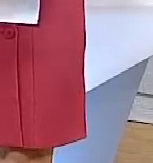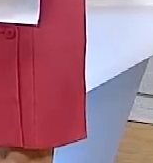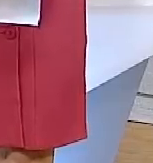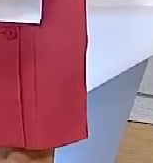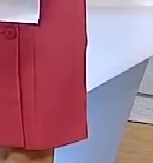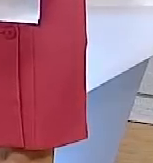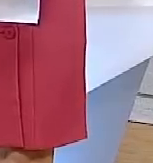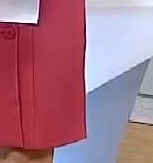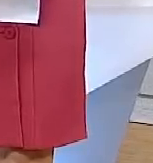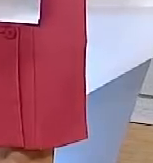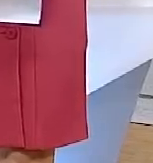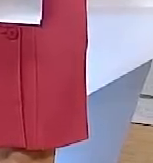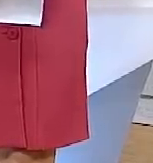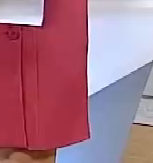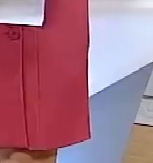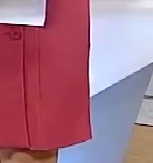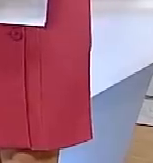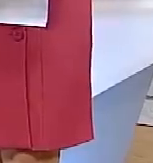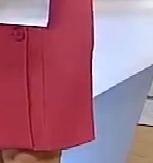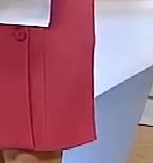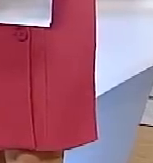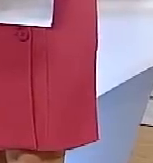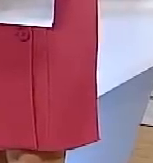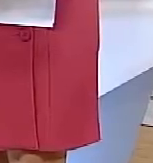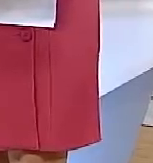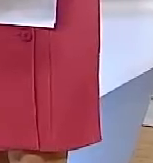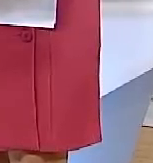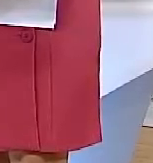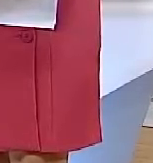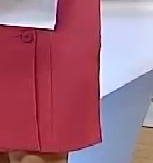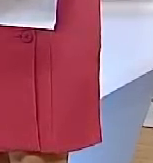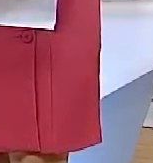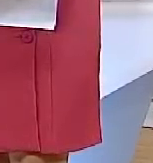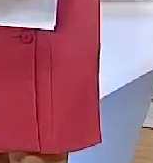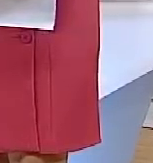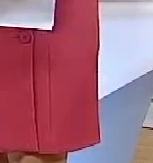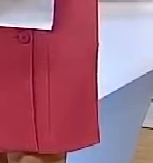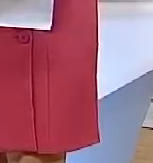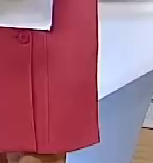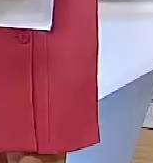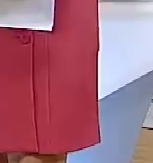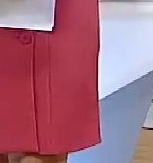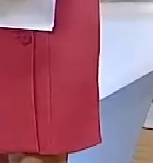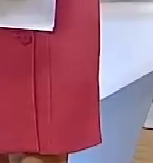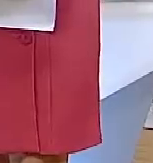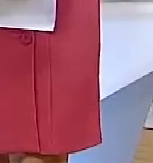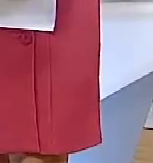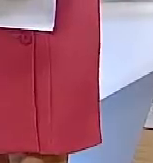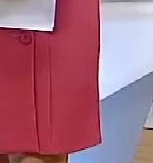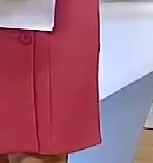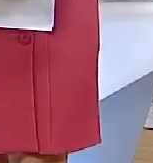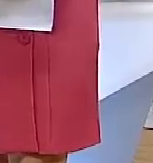ngayong Biyernes Santo. Siksikan nga ang mga debotong dumalo sa Siete Palabra sa Quiapo Church sa Maynila. Nakatutok